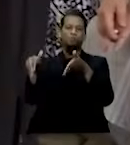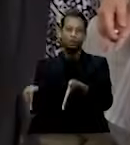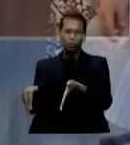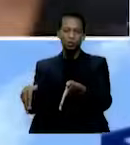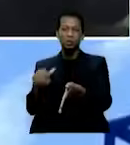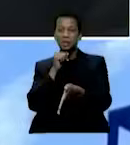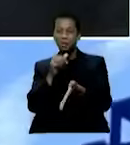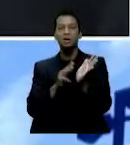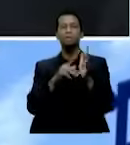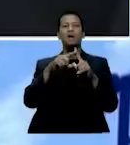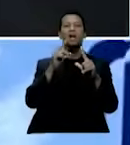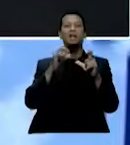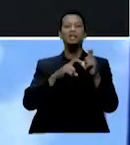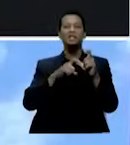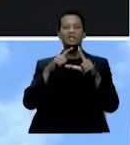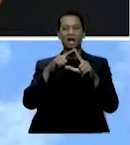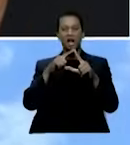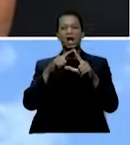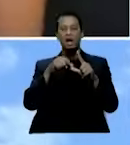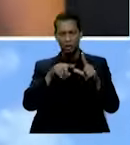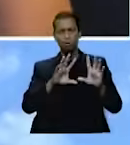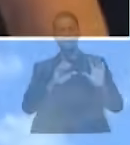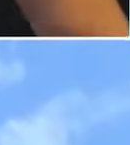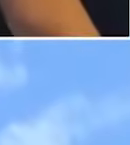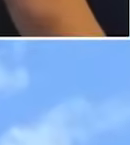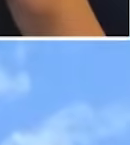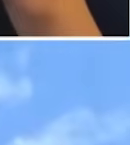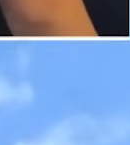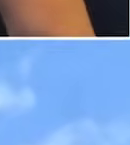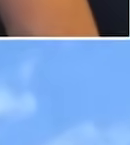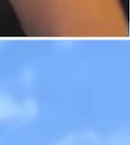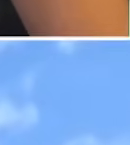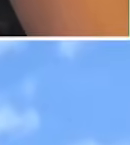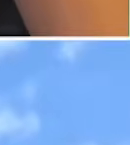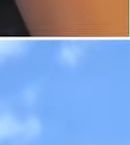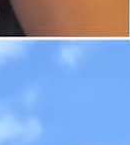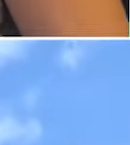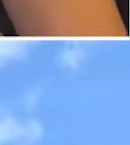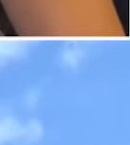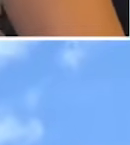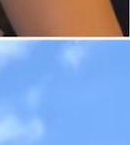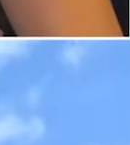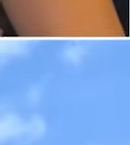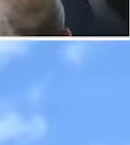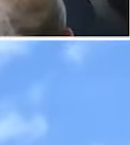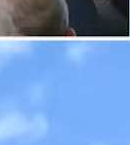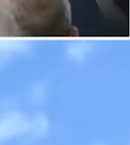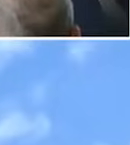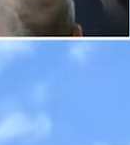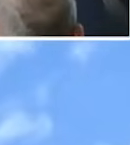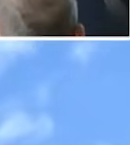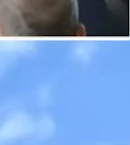Di antaranya sudah tersedia ambulan, kemudian sudah berkumpul pihak keluarga besar dari Ikang Fauzi dan juga almarhumah Marissa Haque